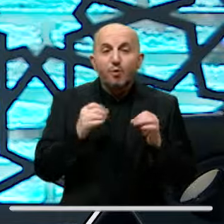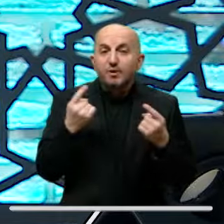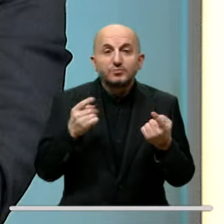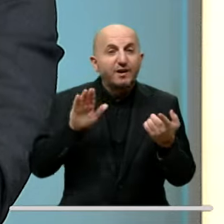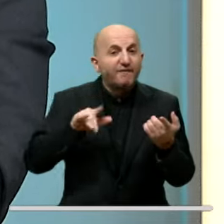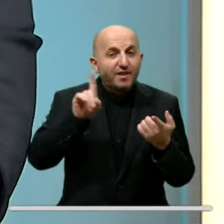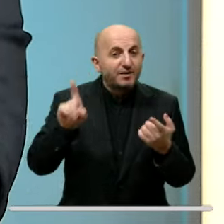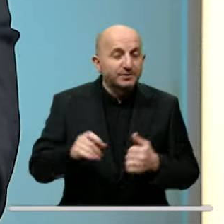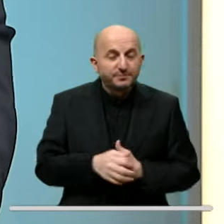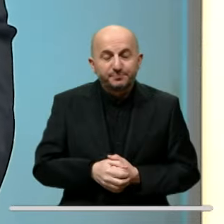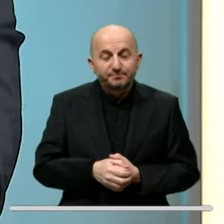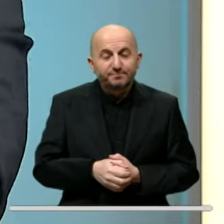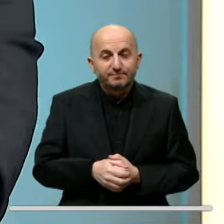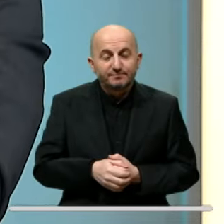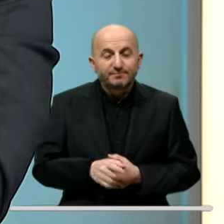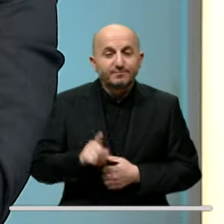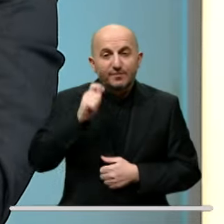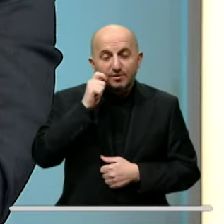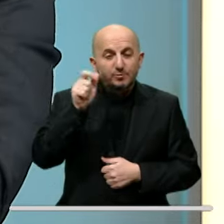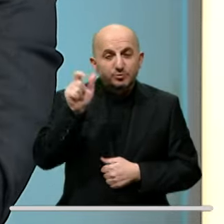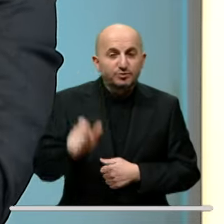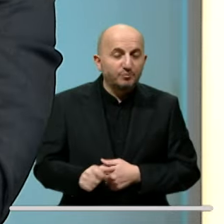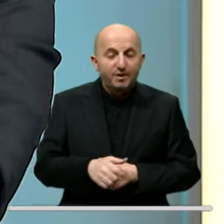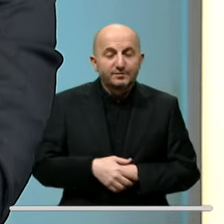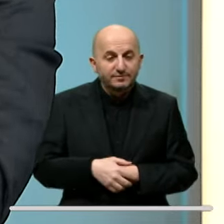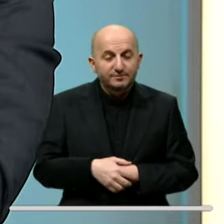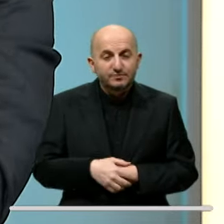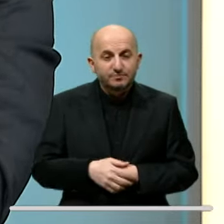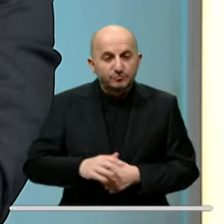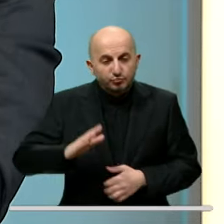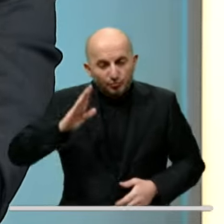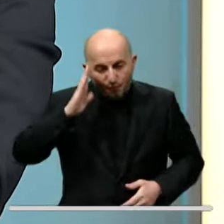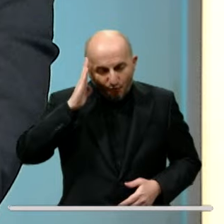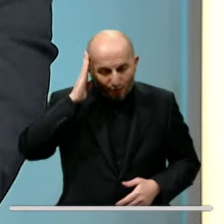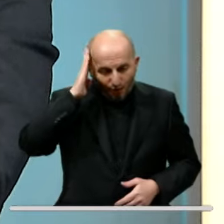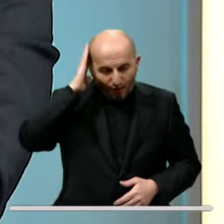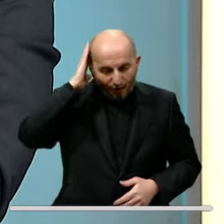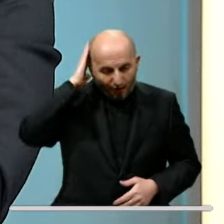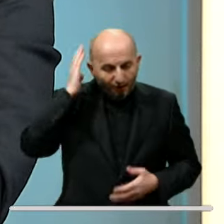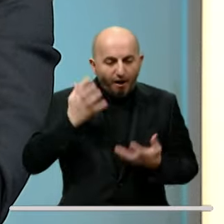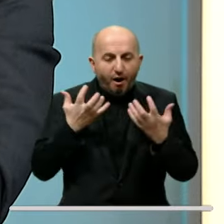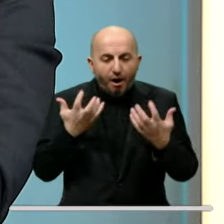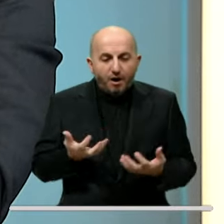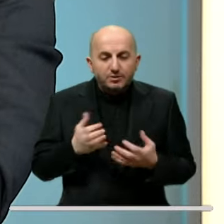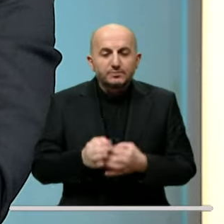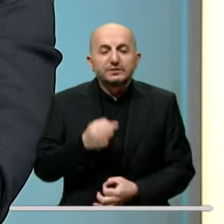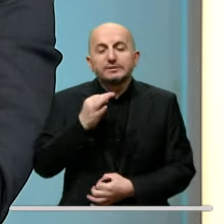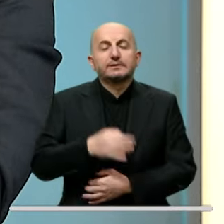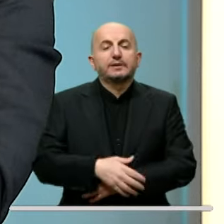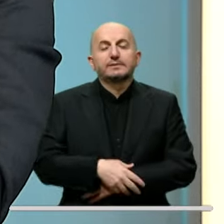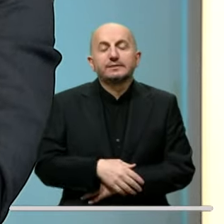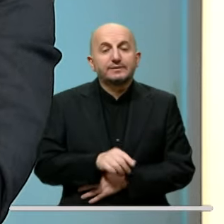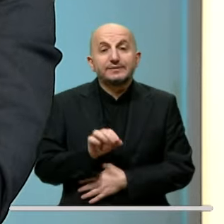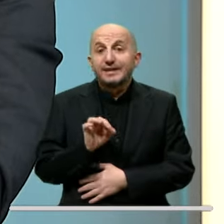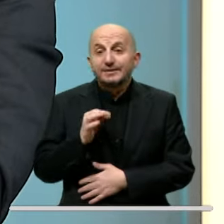mı? Bir Müslüman onurlu ve vakarlı bir insandır. Vakar